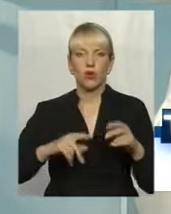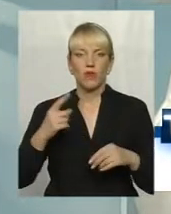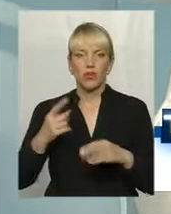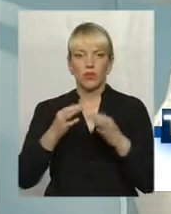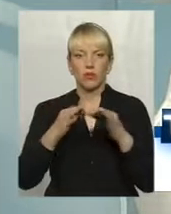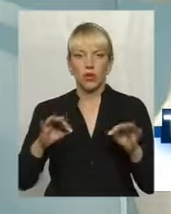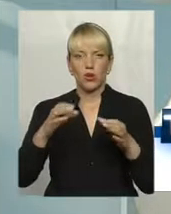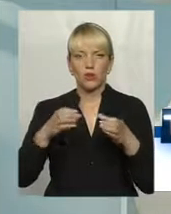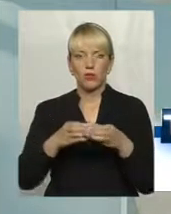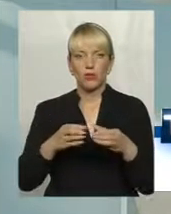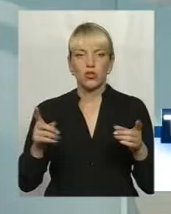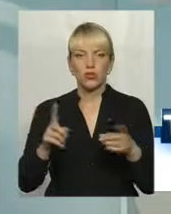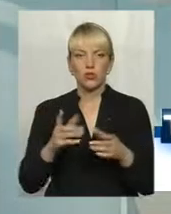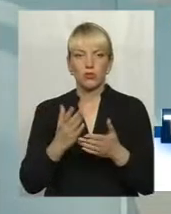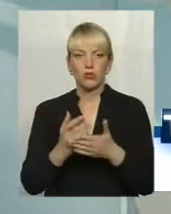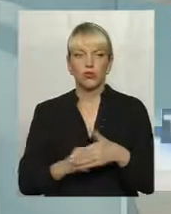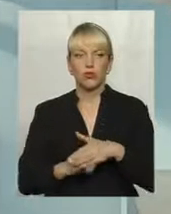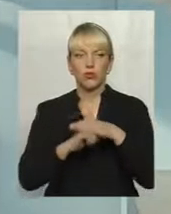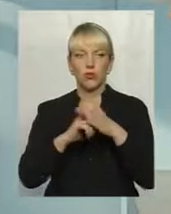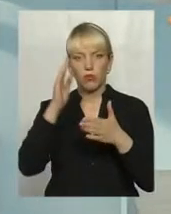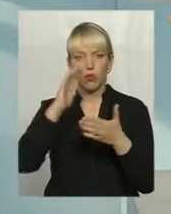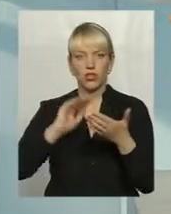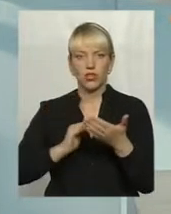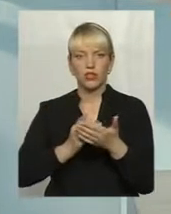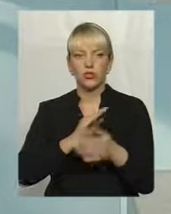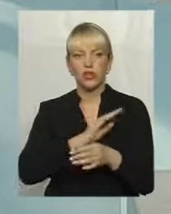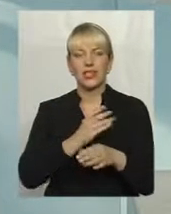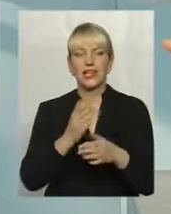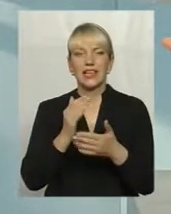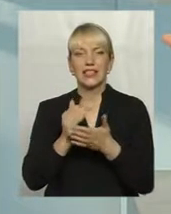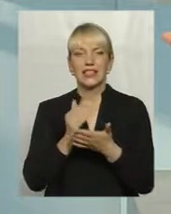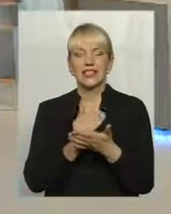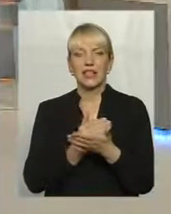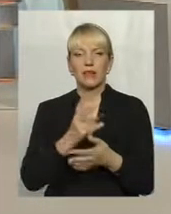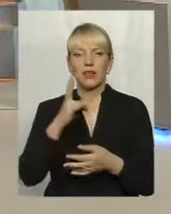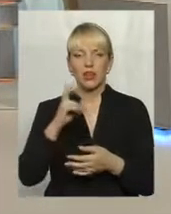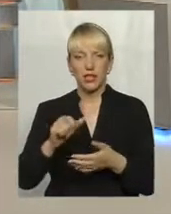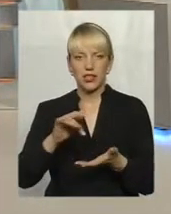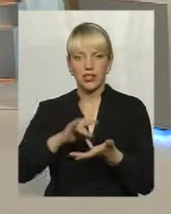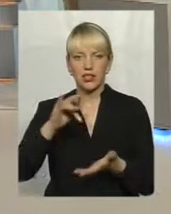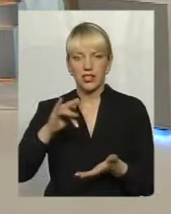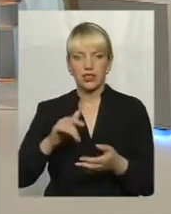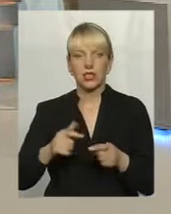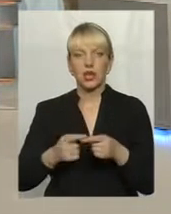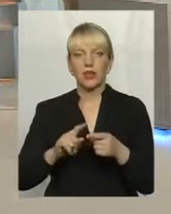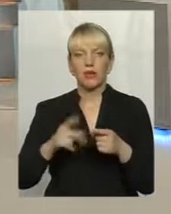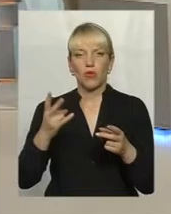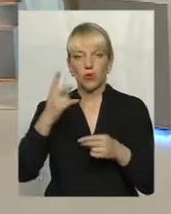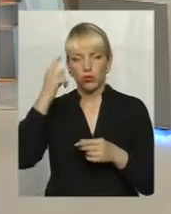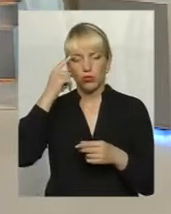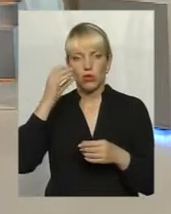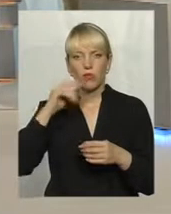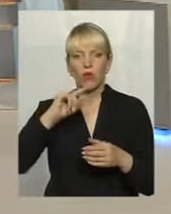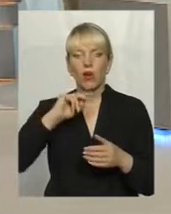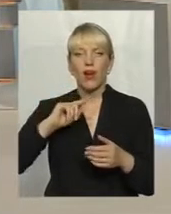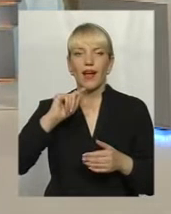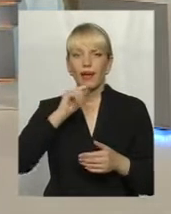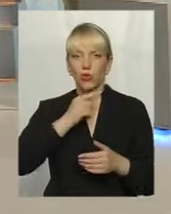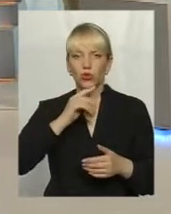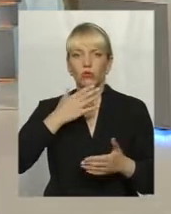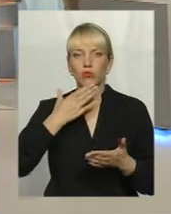для того, щоб покласти її в основу політичної системи нашої держави на центристський рівень. Тобто вона повинна думати про економіку